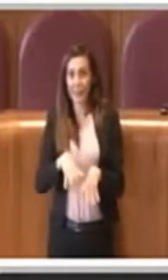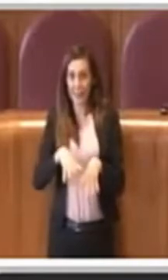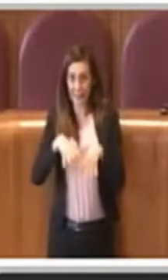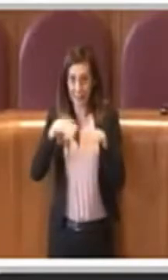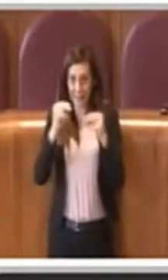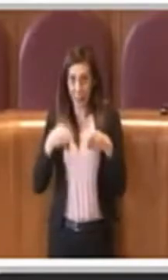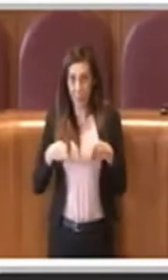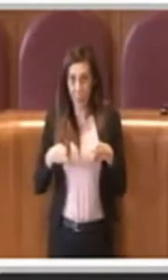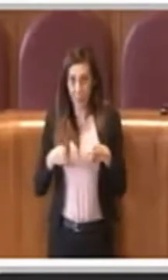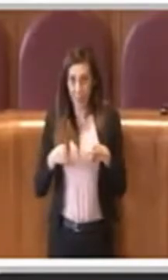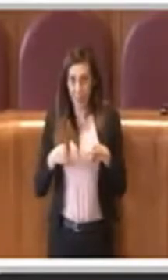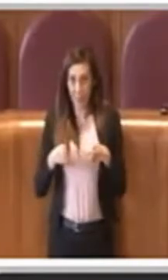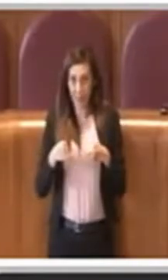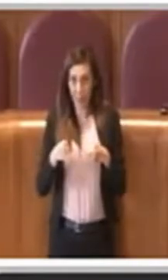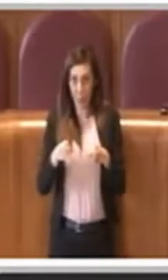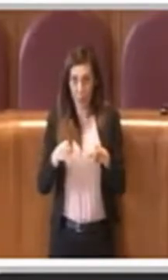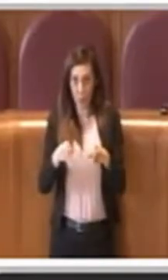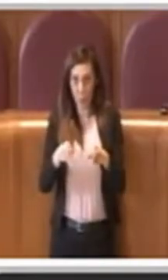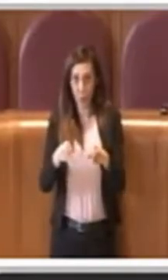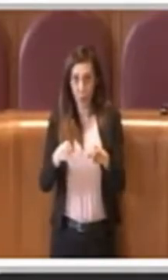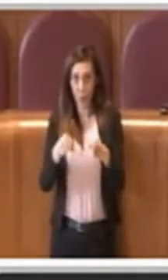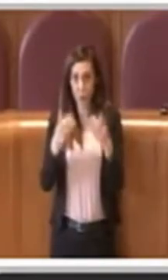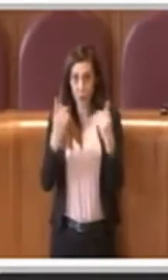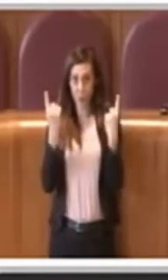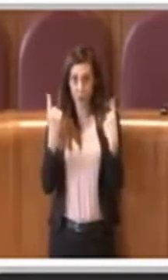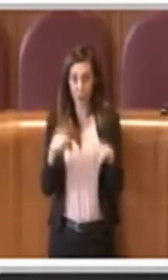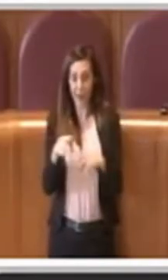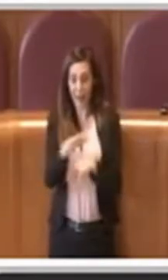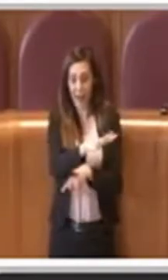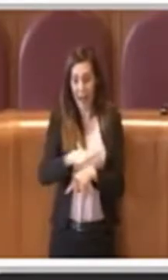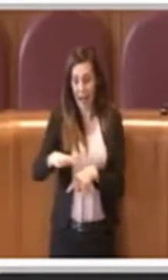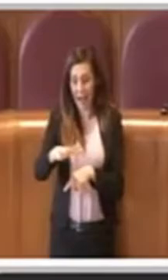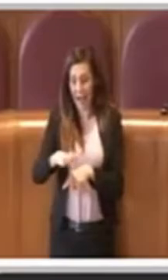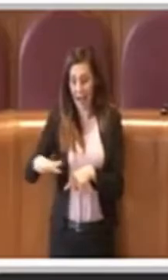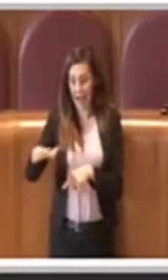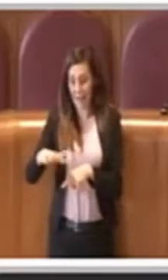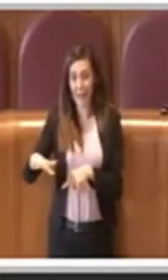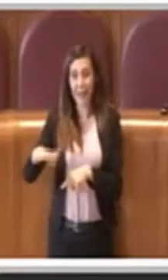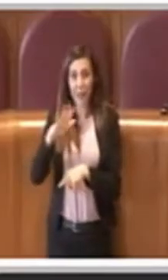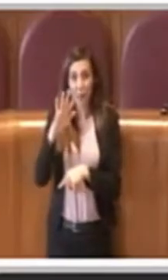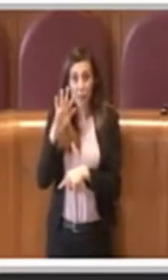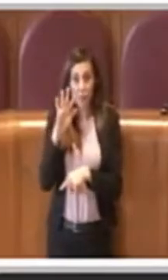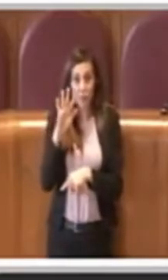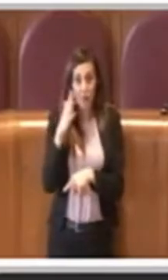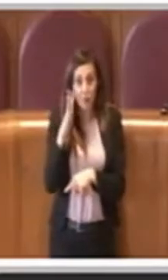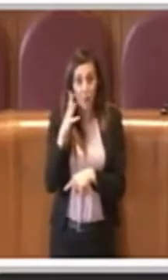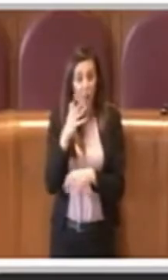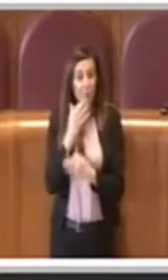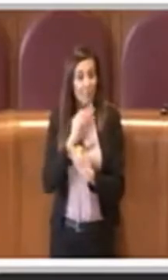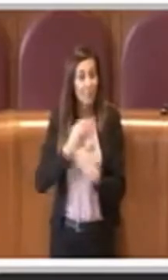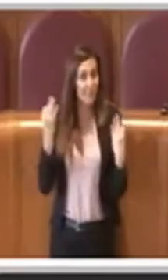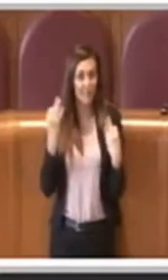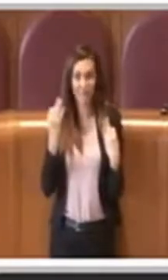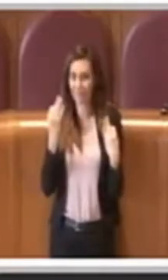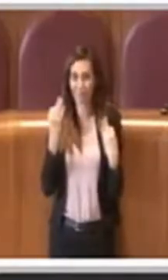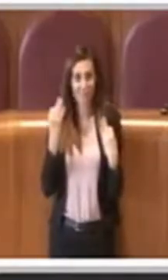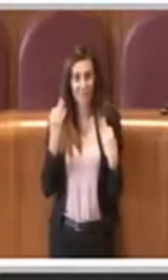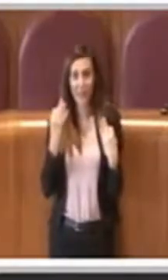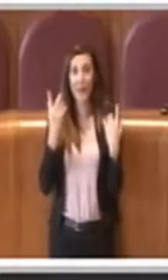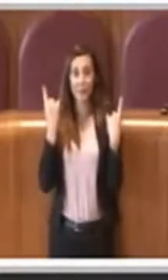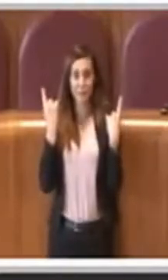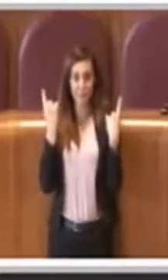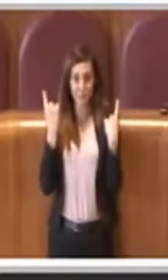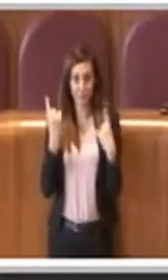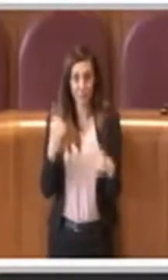l'inizio del percorso di poter rivedere queste aree non era forse andato bene. A quel